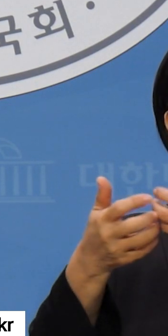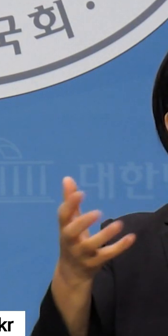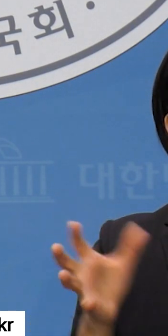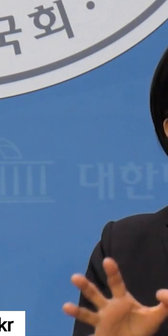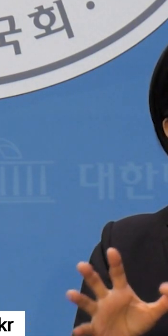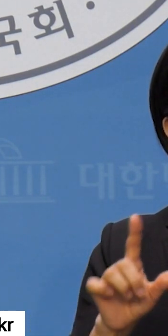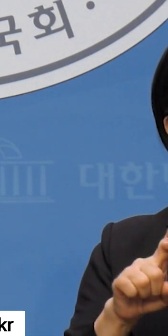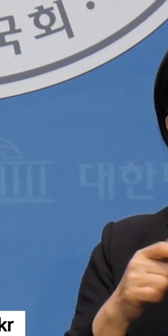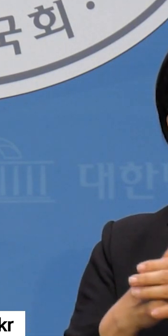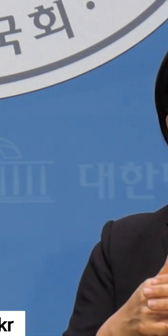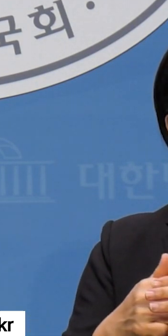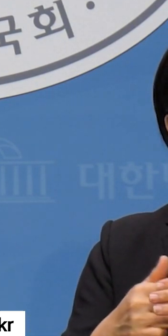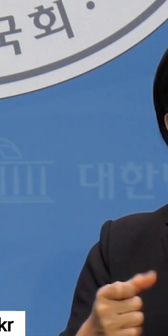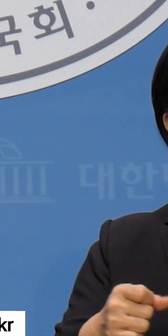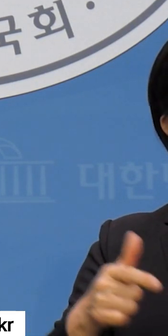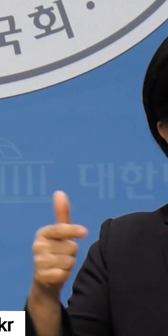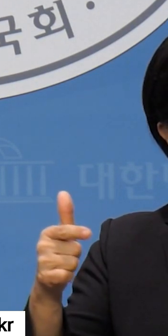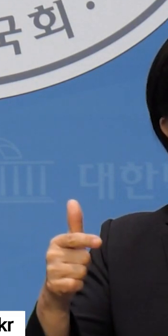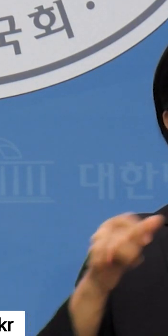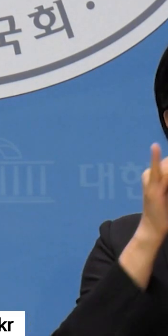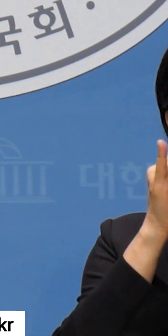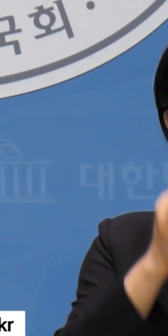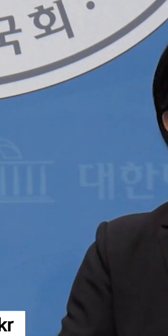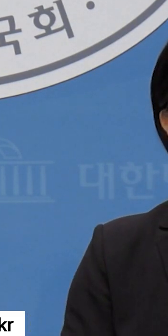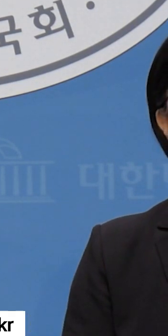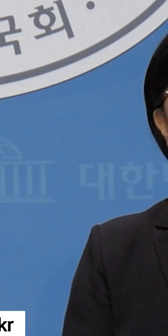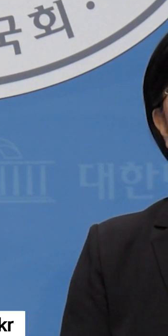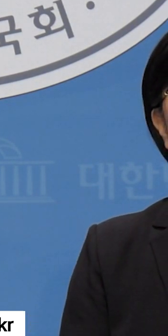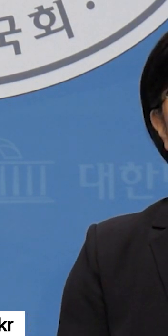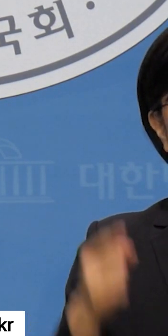국토교통위원회에서도 새만금 예산 증액이 강행되었습니다.